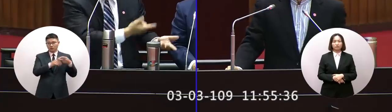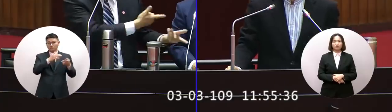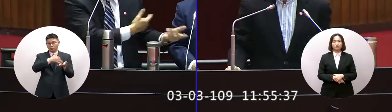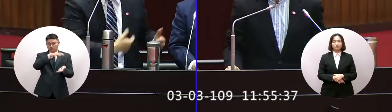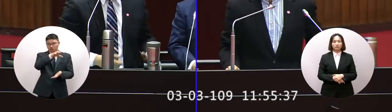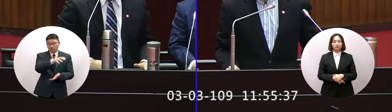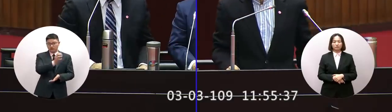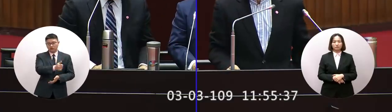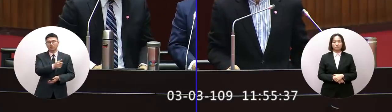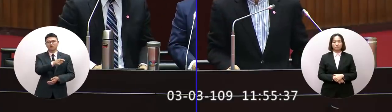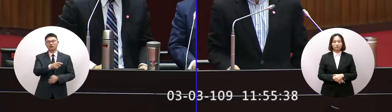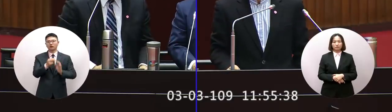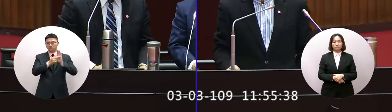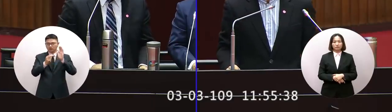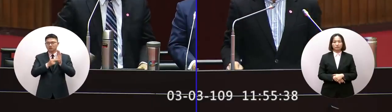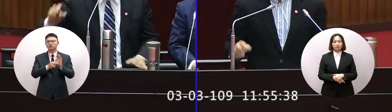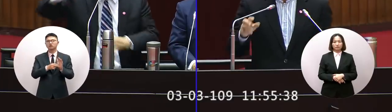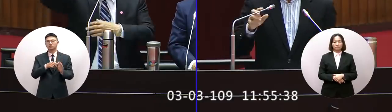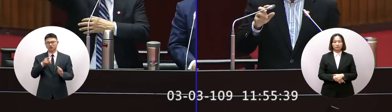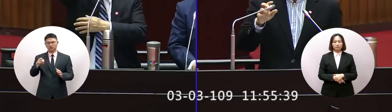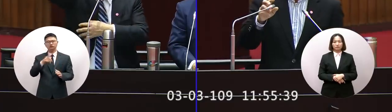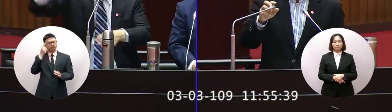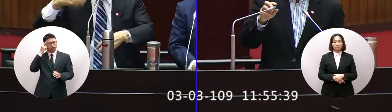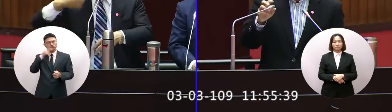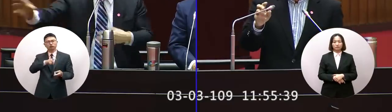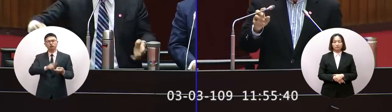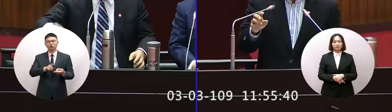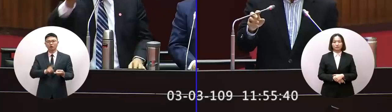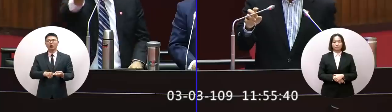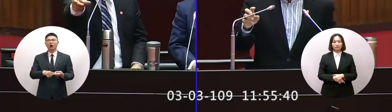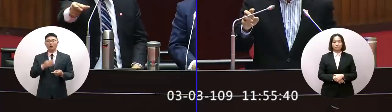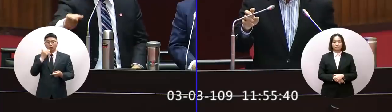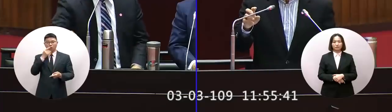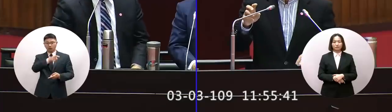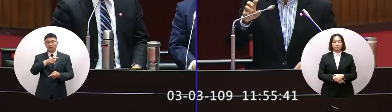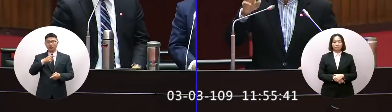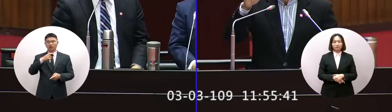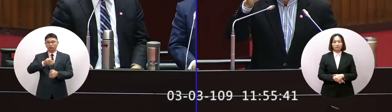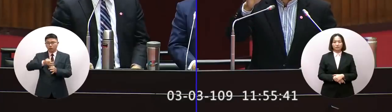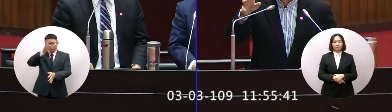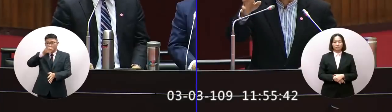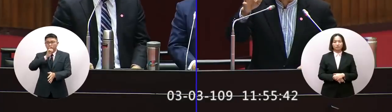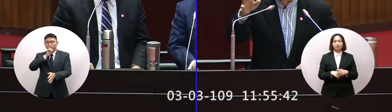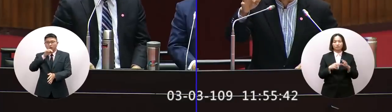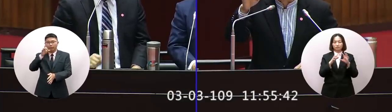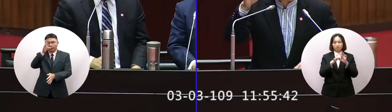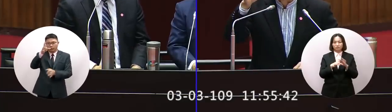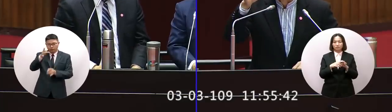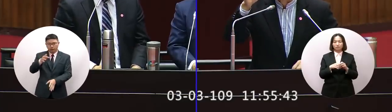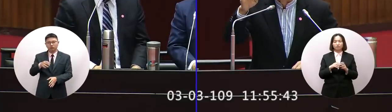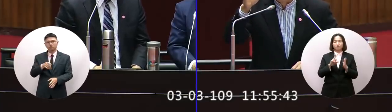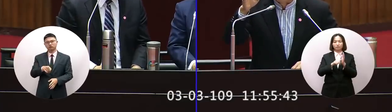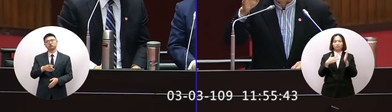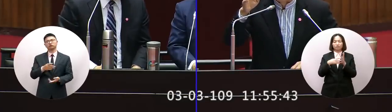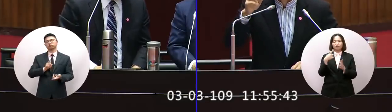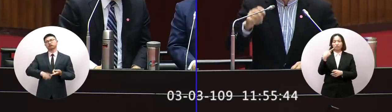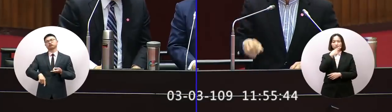個完整人家說這樣沒不對你頭前後要把它去掉純中一轉會不會怪怪